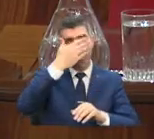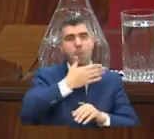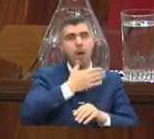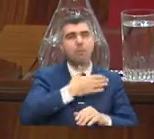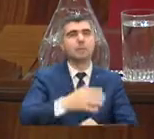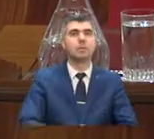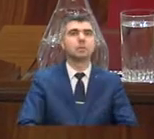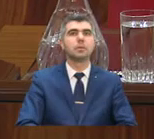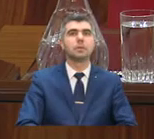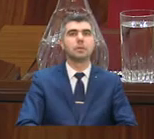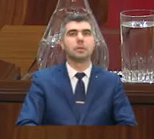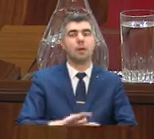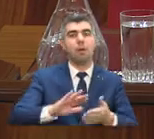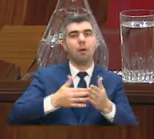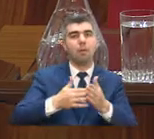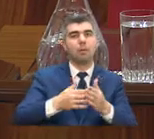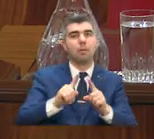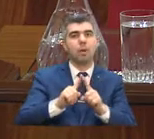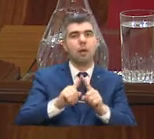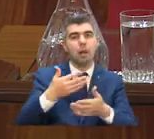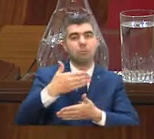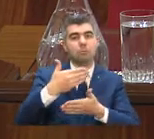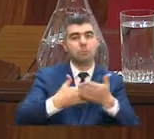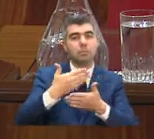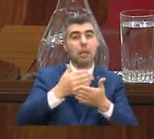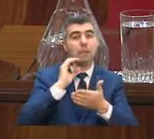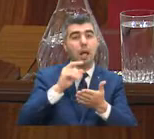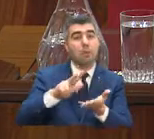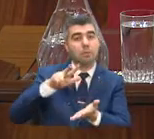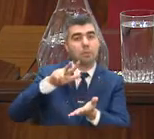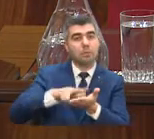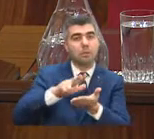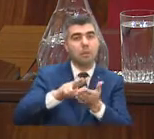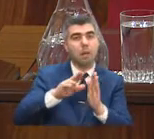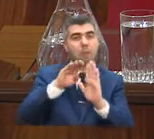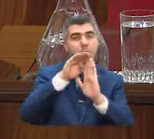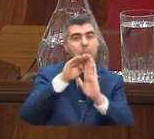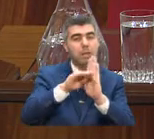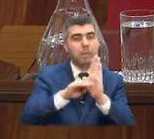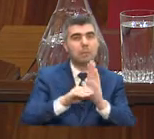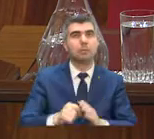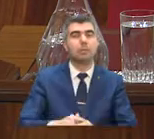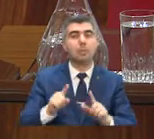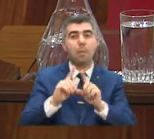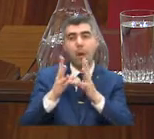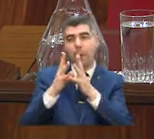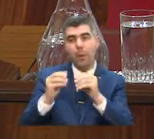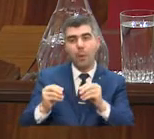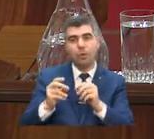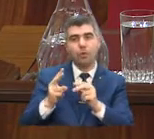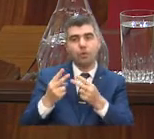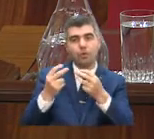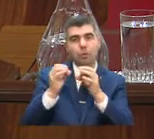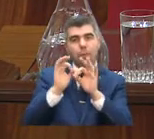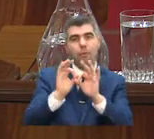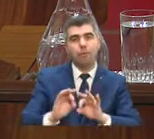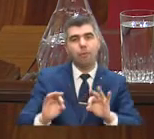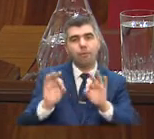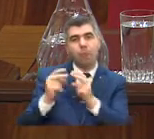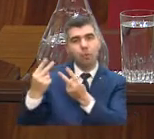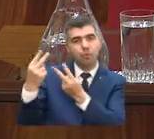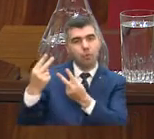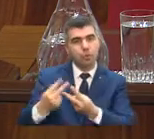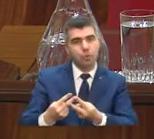فيما يتعلق بقرارات المكتب، أولا القرار المتعلق بالأغايبين للمرة الثانية،